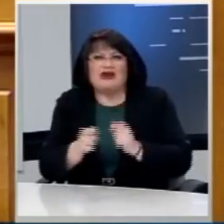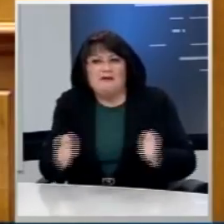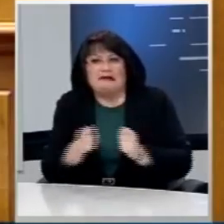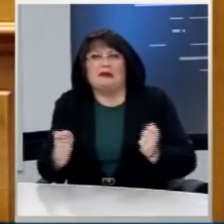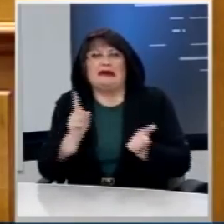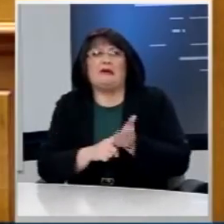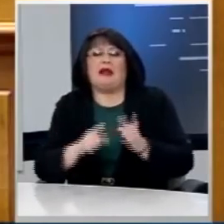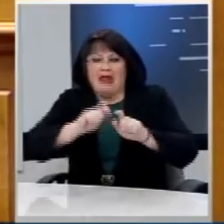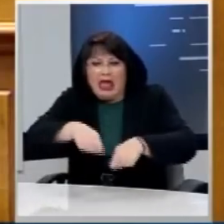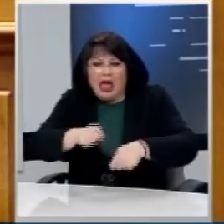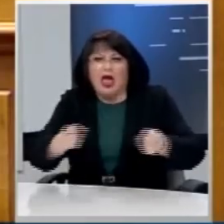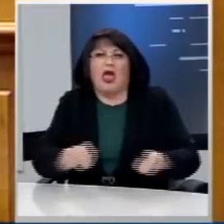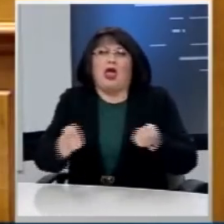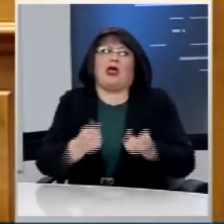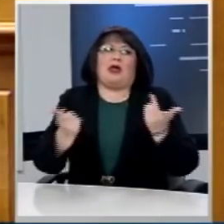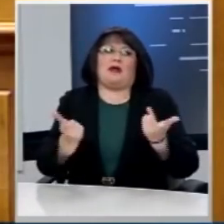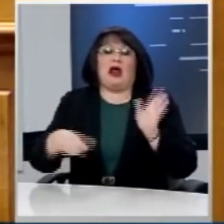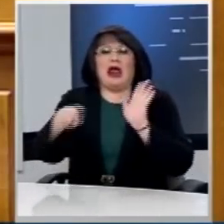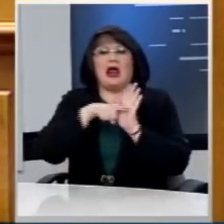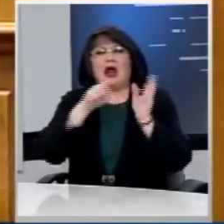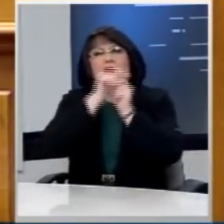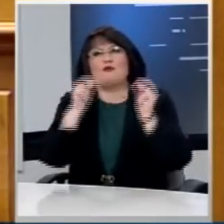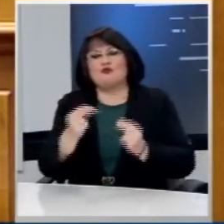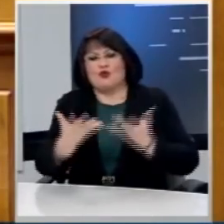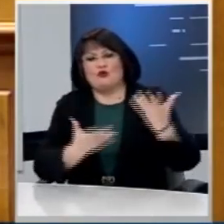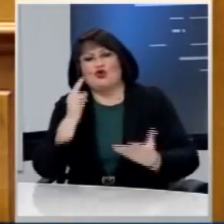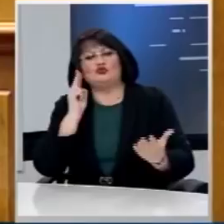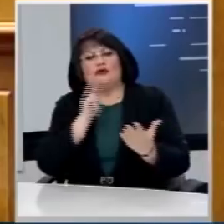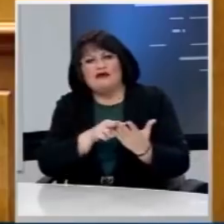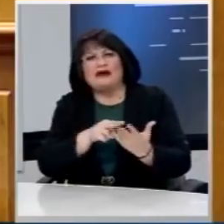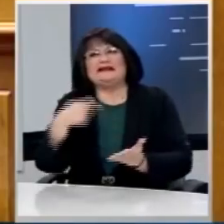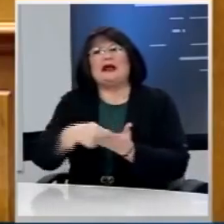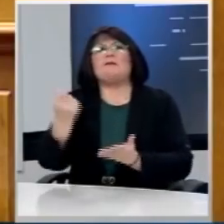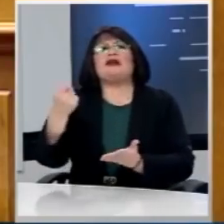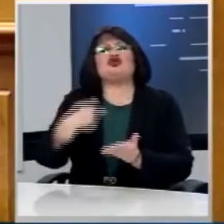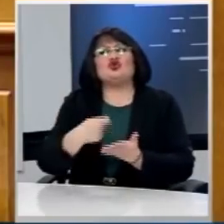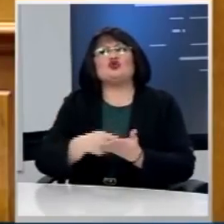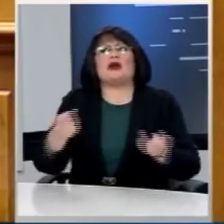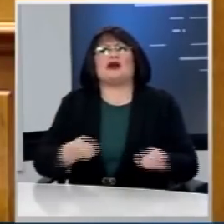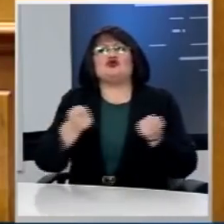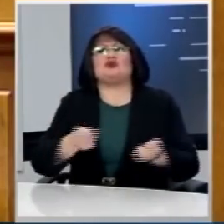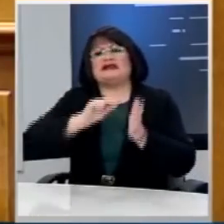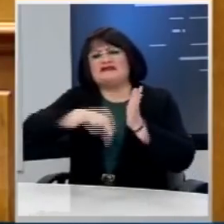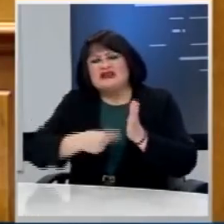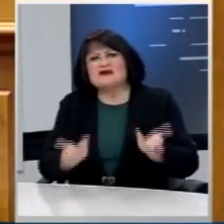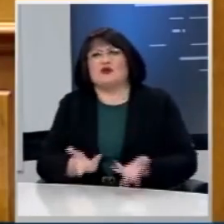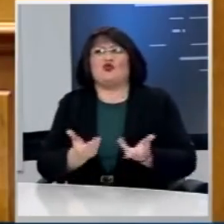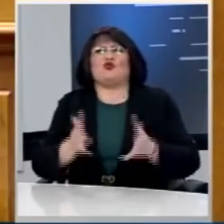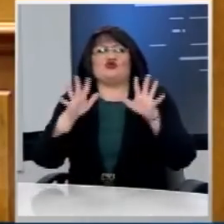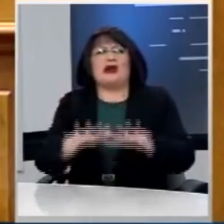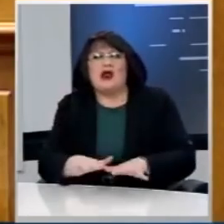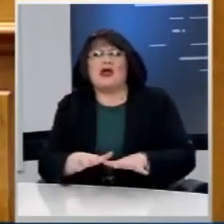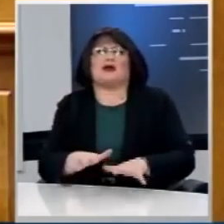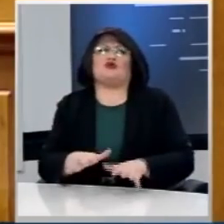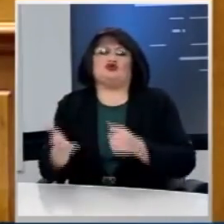Αλλά και τις αρνητικές επιπτώσεις αυτού του προϋπολογισμού σε μισθωτούς εργαζόμενους, σε συμβασιούχους, σε